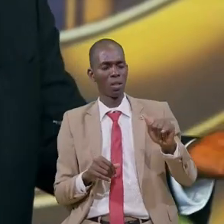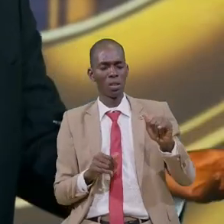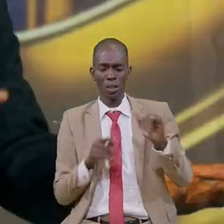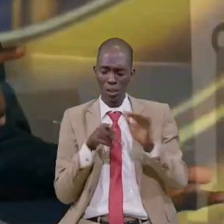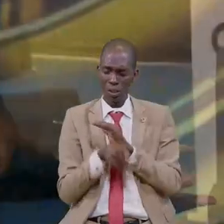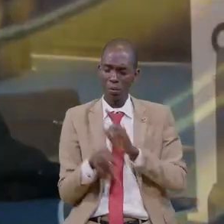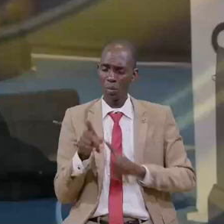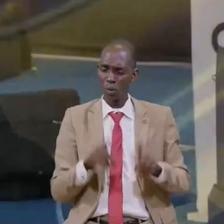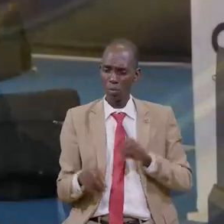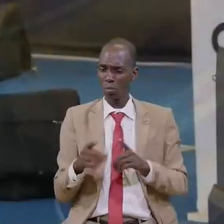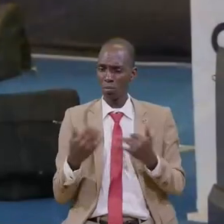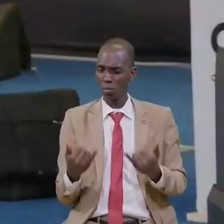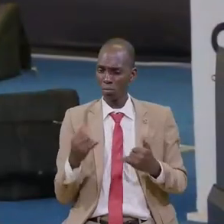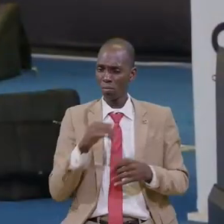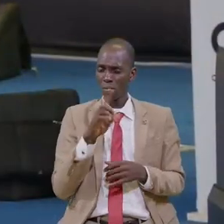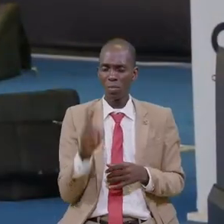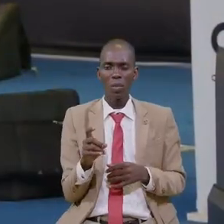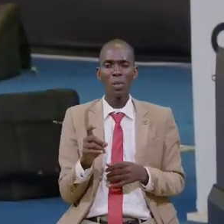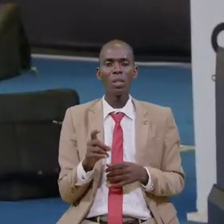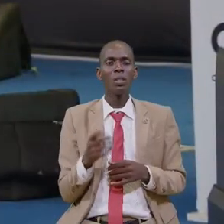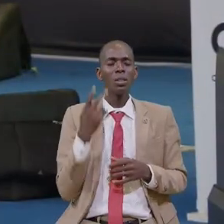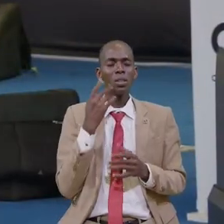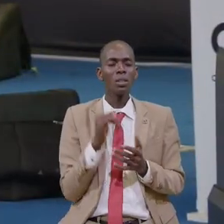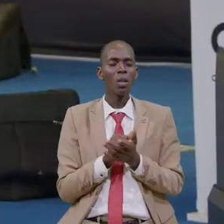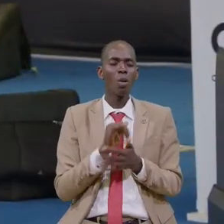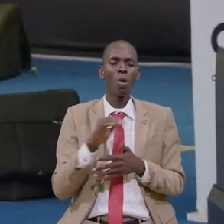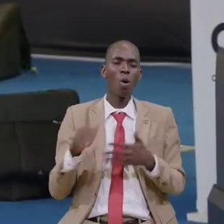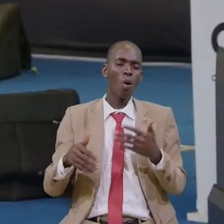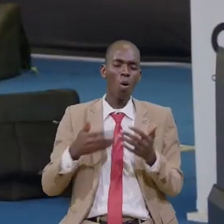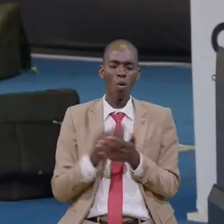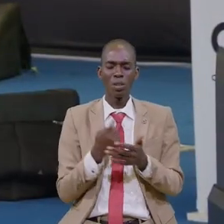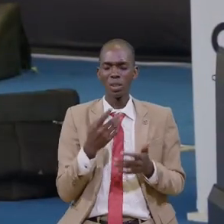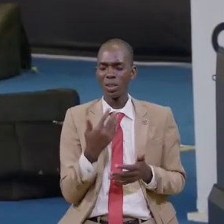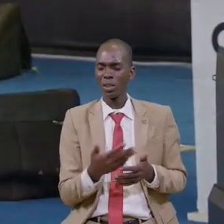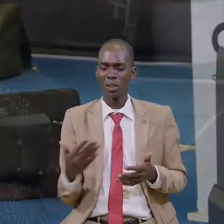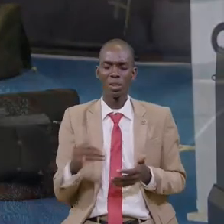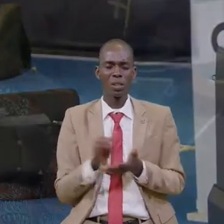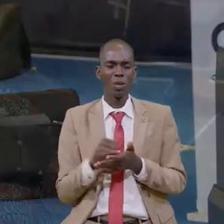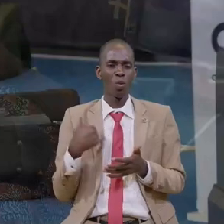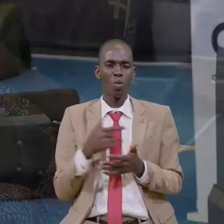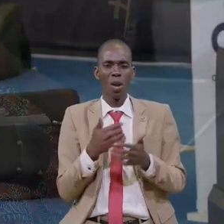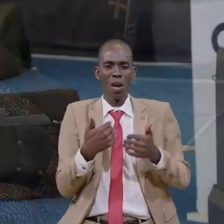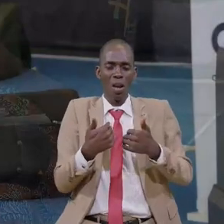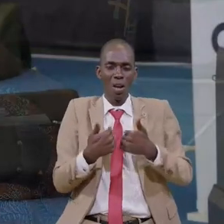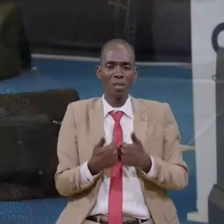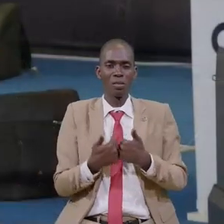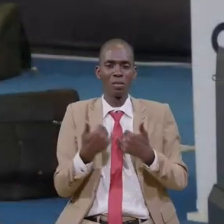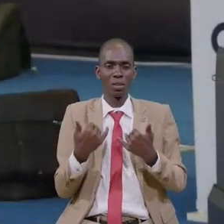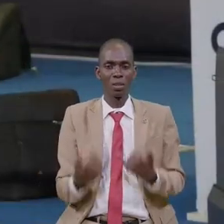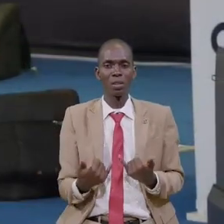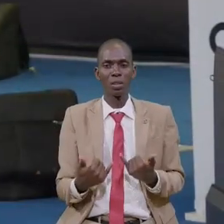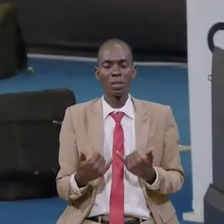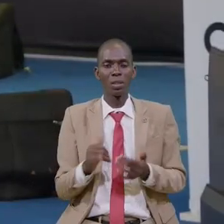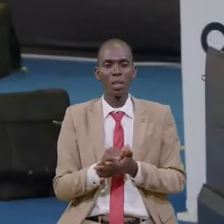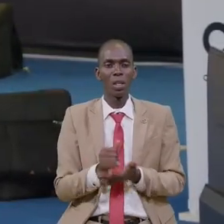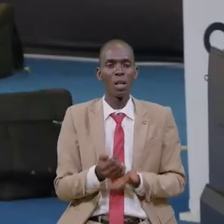pas regardé les choses disponibles. Nous pouvons survoler ces montagnes de moustiques maintenant. Il y a des choses qui